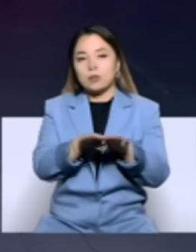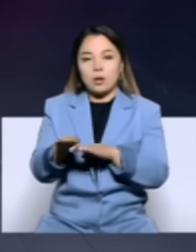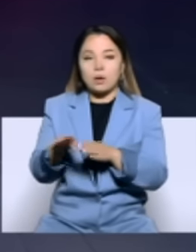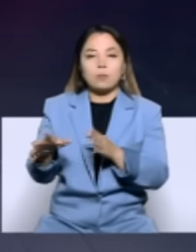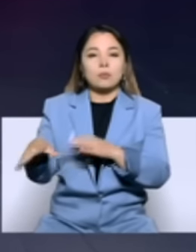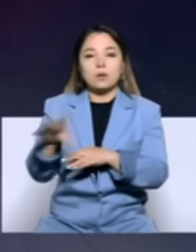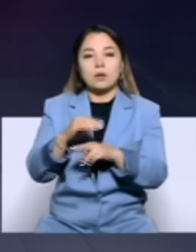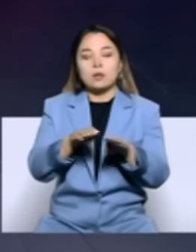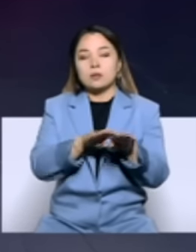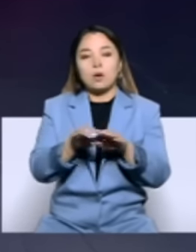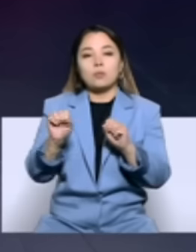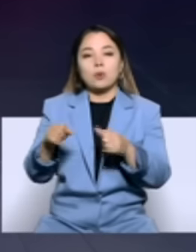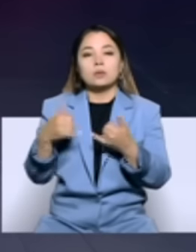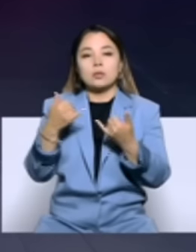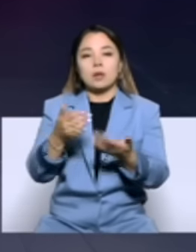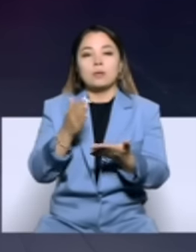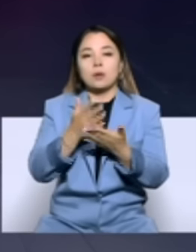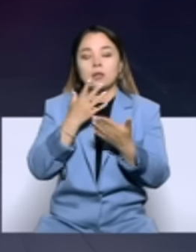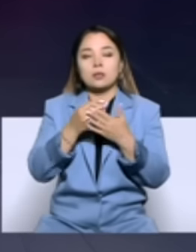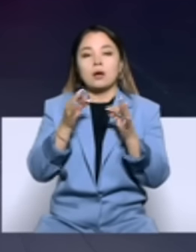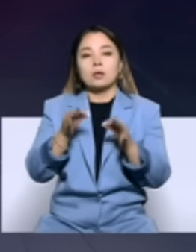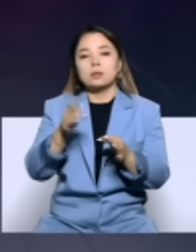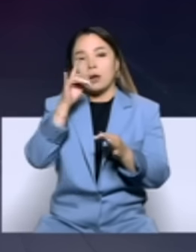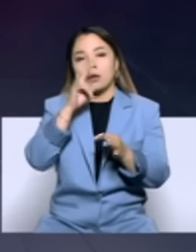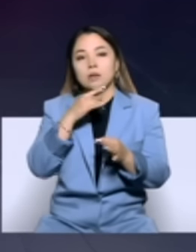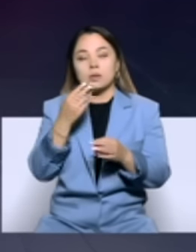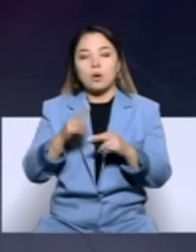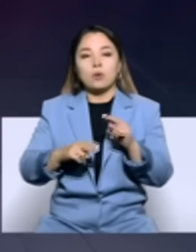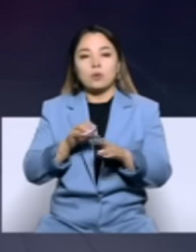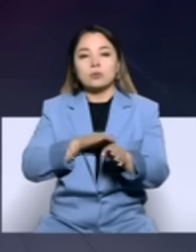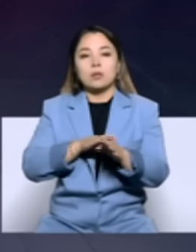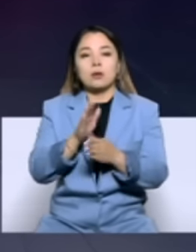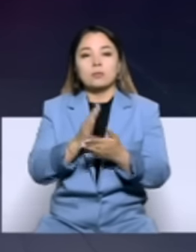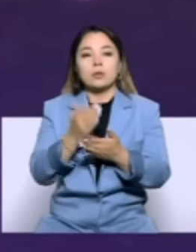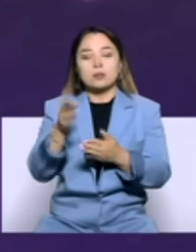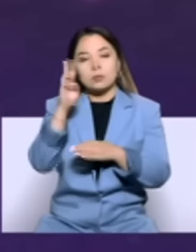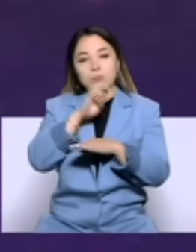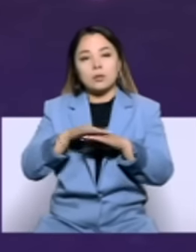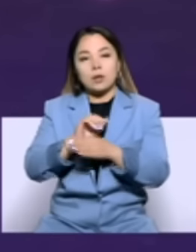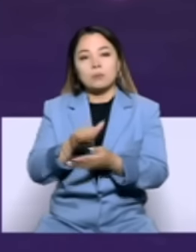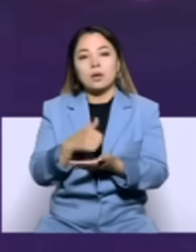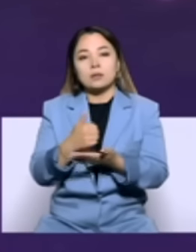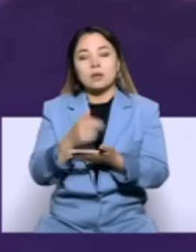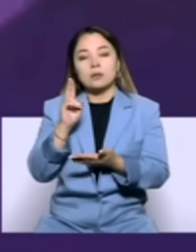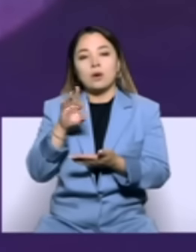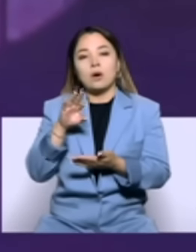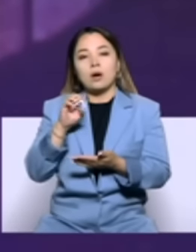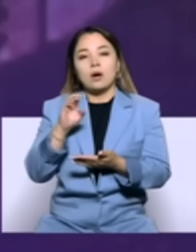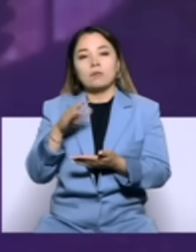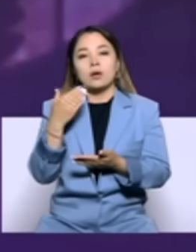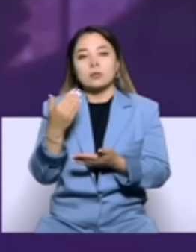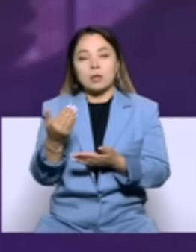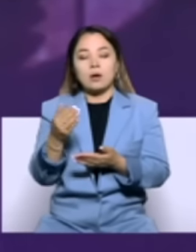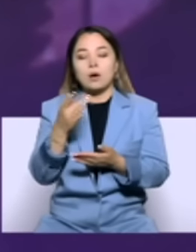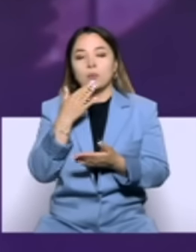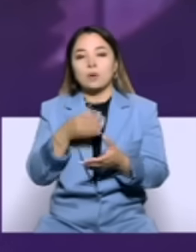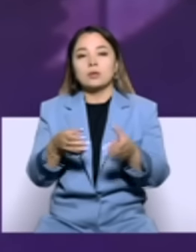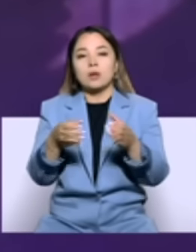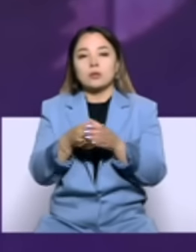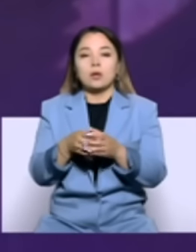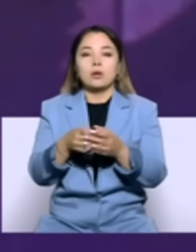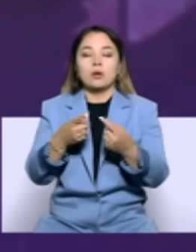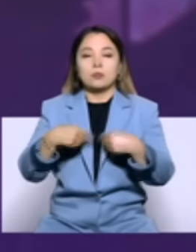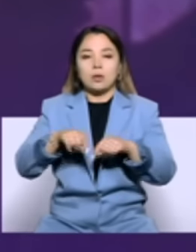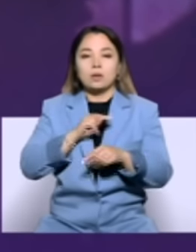Бұл баршаға тең мүмкіндіктер беретін әділетті Қазақстанды құру. Мемлекет басшысы Қасым-Жомарт Тоқаев бұқаралық ақпарат